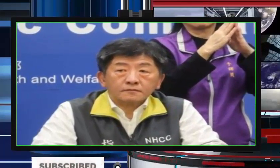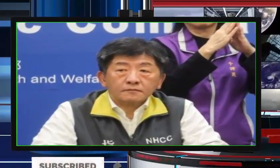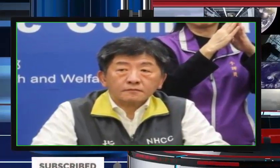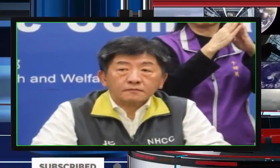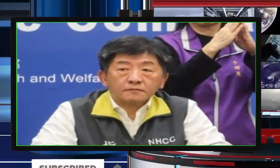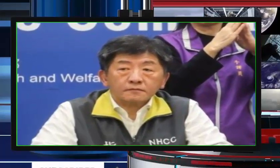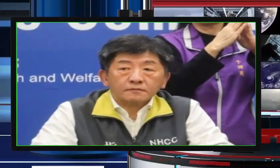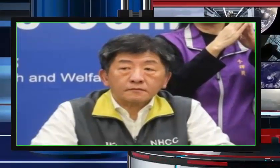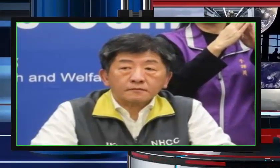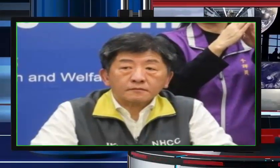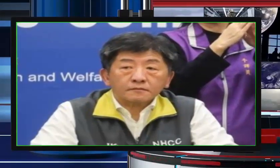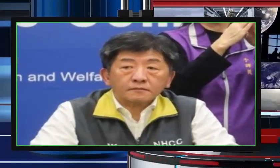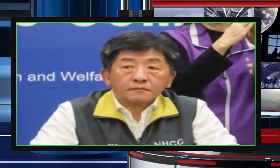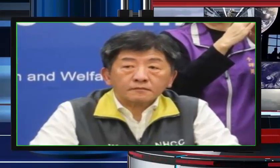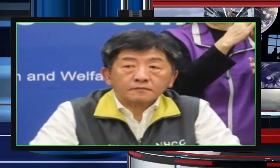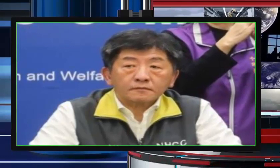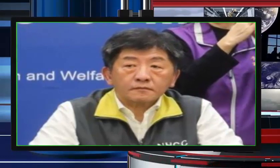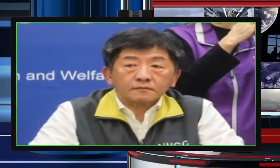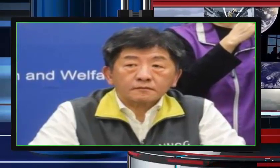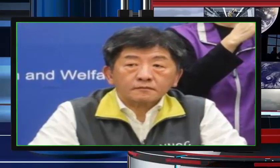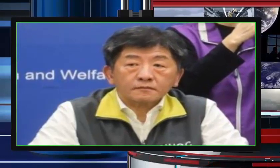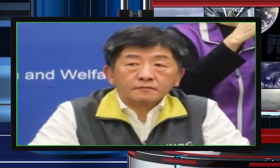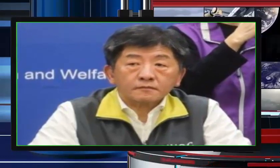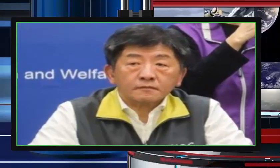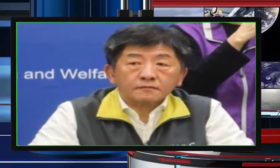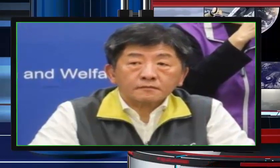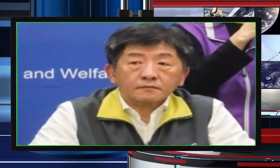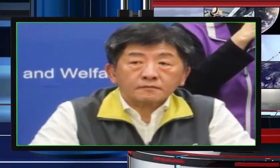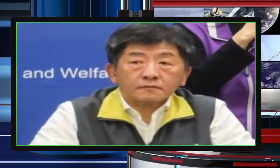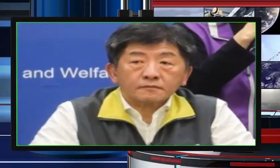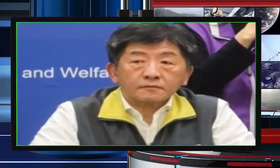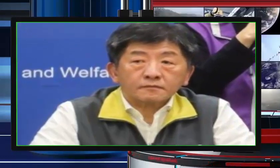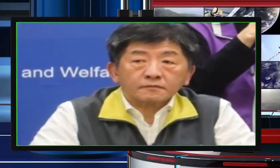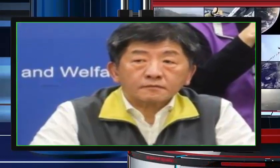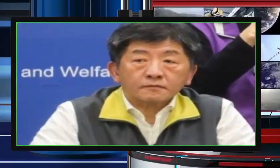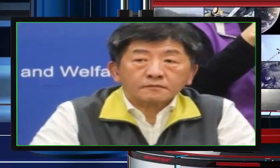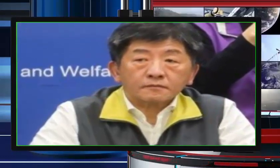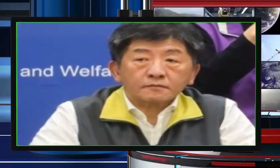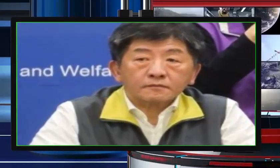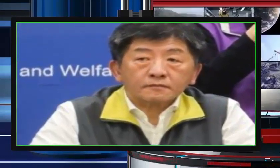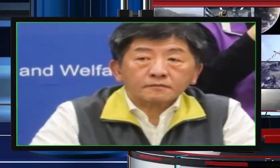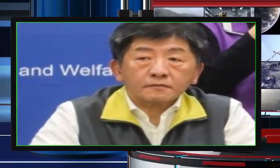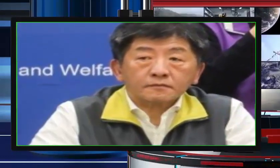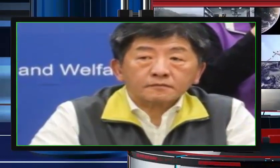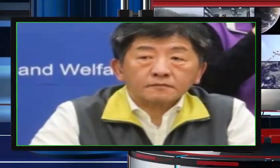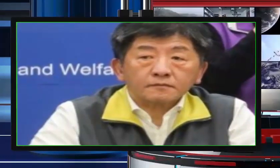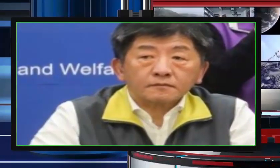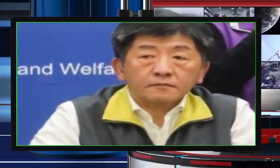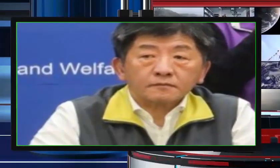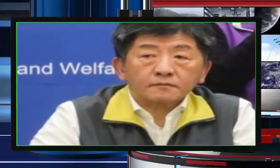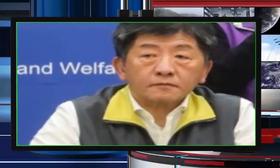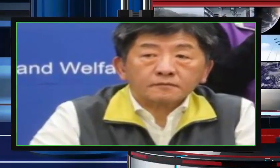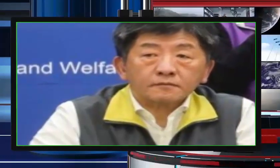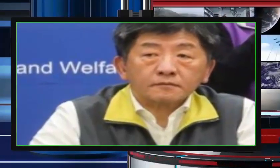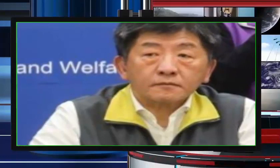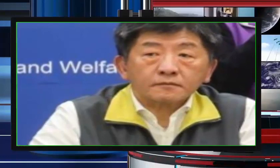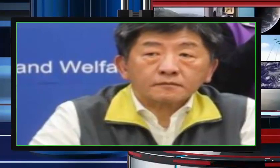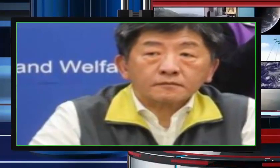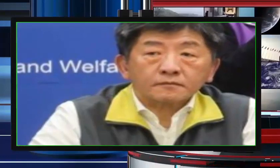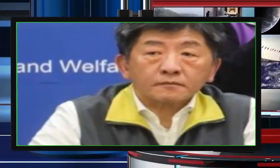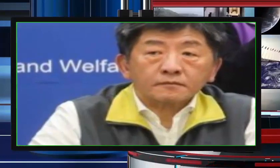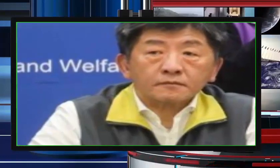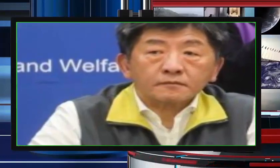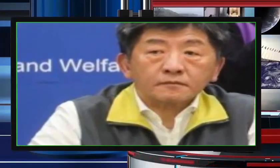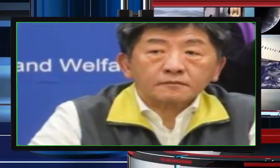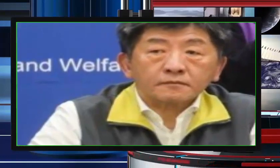籍男子近日在澳洲确诊武汉肺炎，日前曾来台湾，中央流行疫情指挥中心五